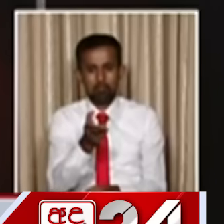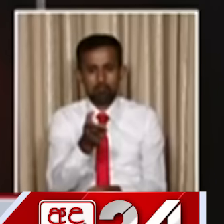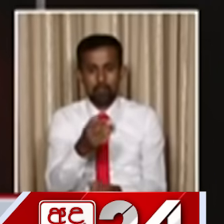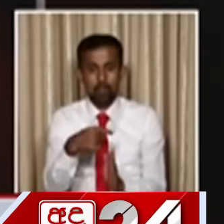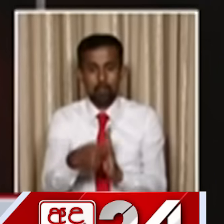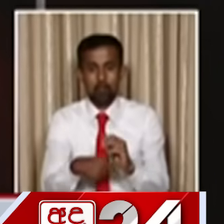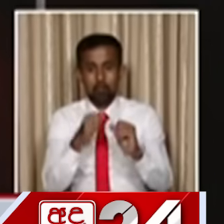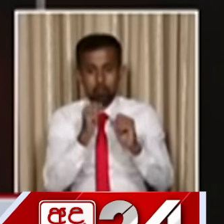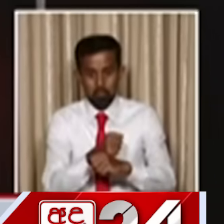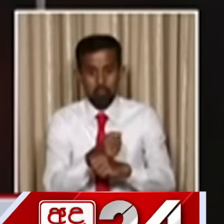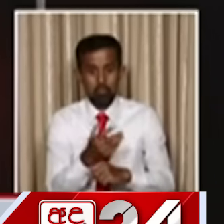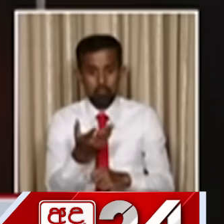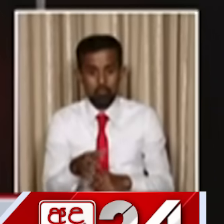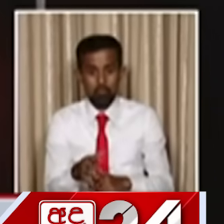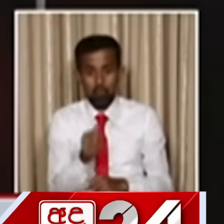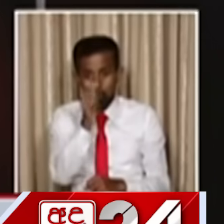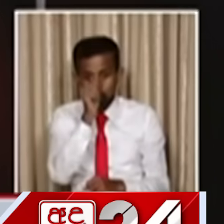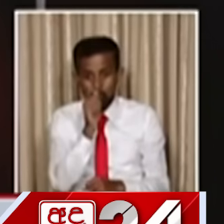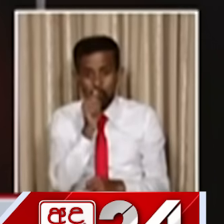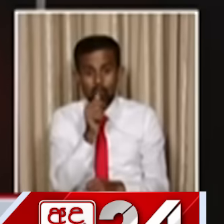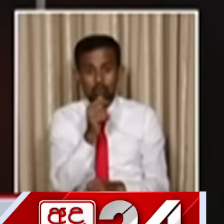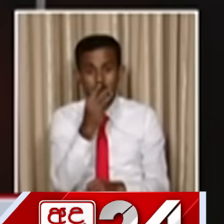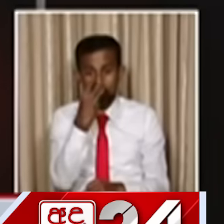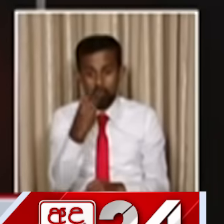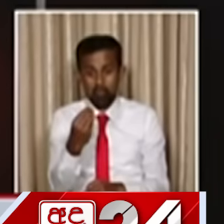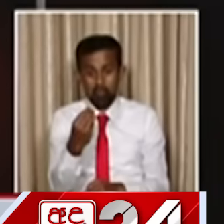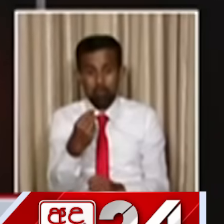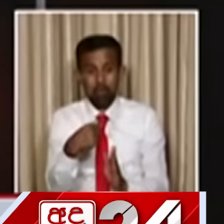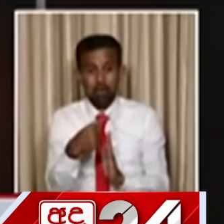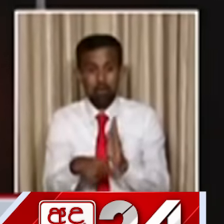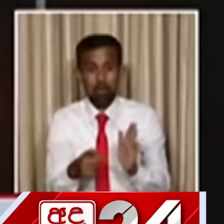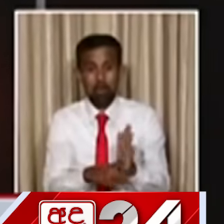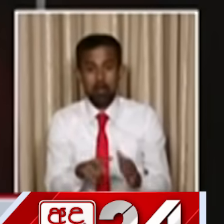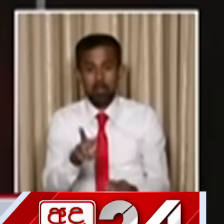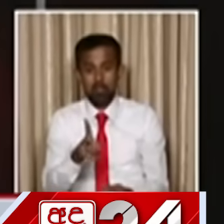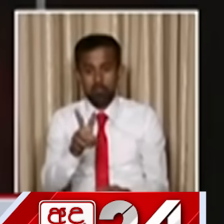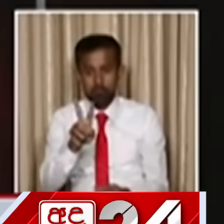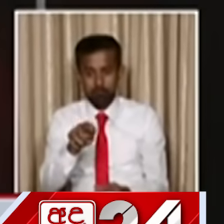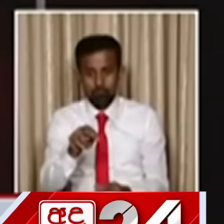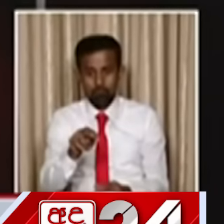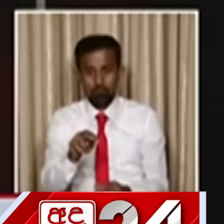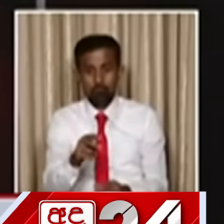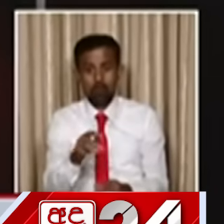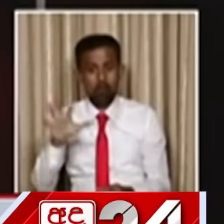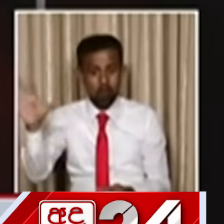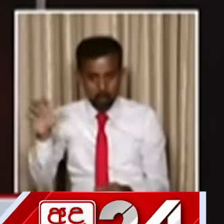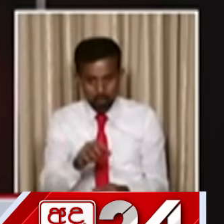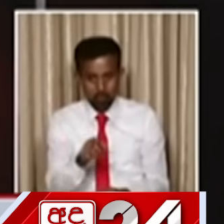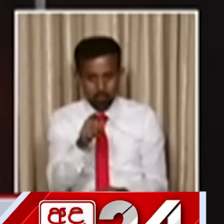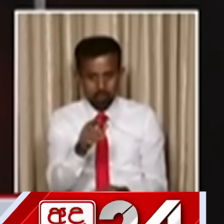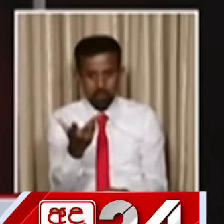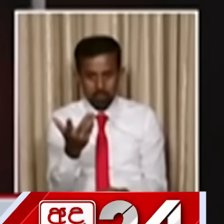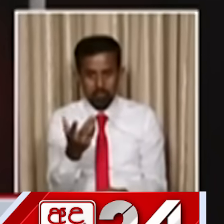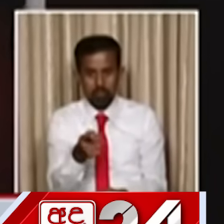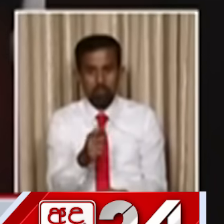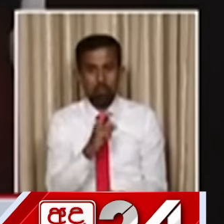රට බංකොලොත් කරපු ගොරු නරි රැළගෙන් රටේ ලක්ෂ 220ට වන්දි ලබා දෙනවද නැද්ද කියන එක මේ කය